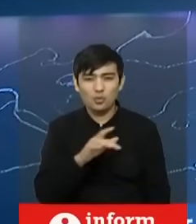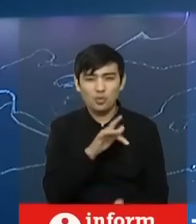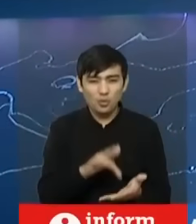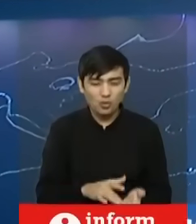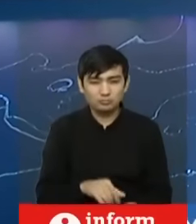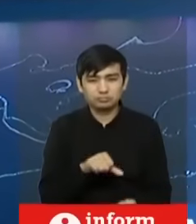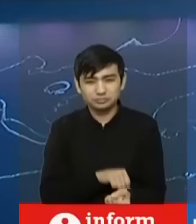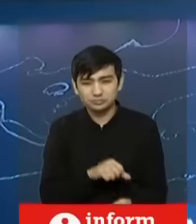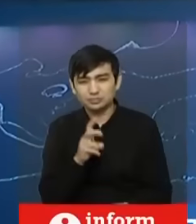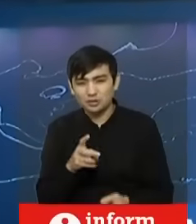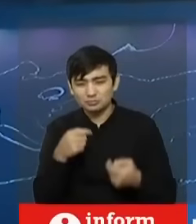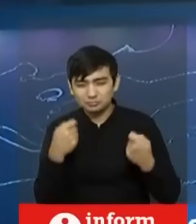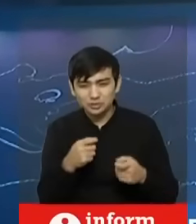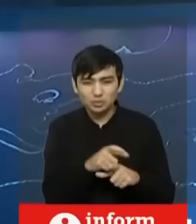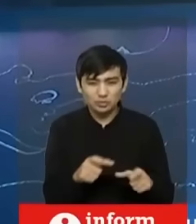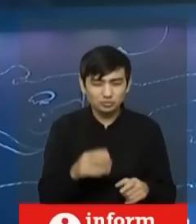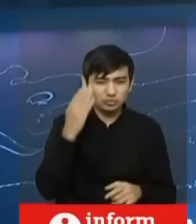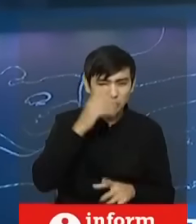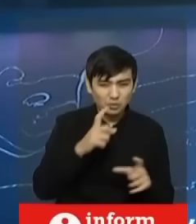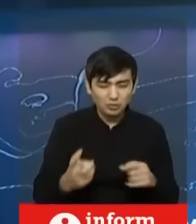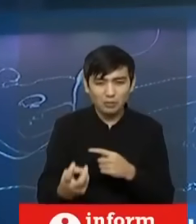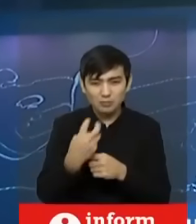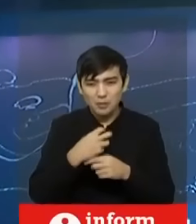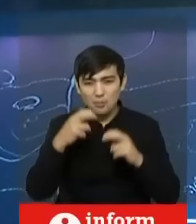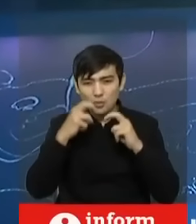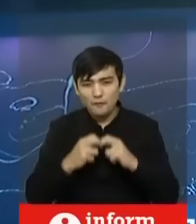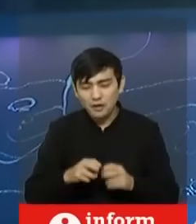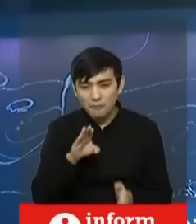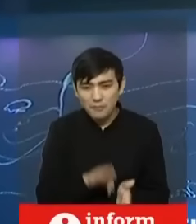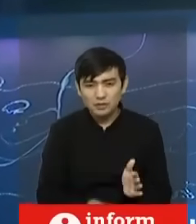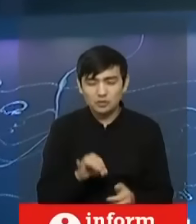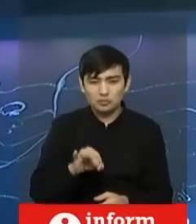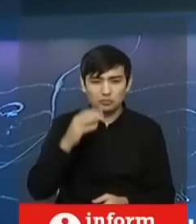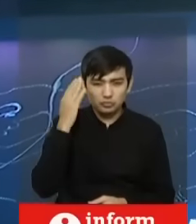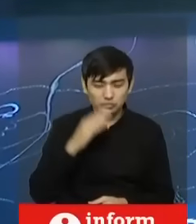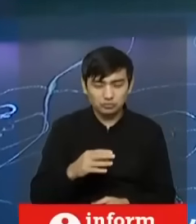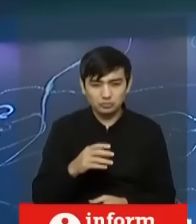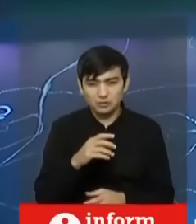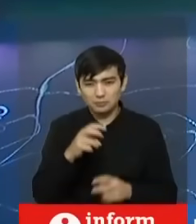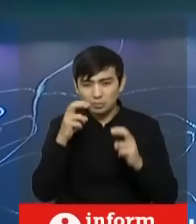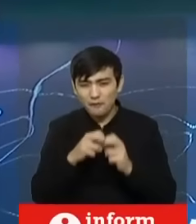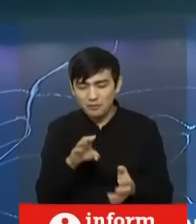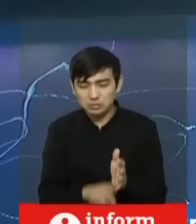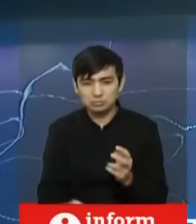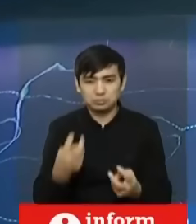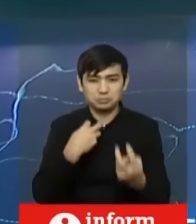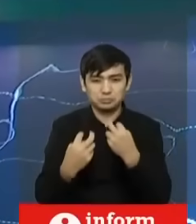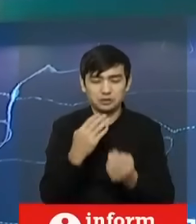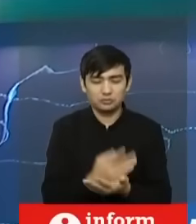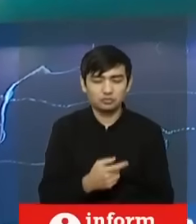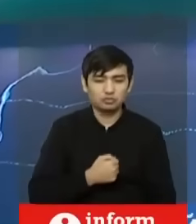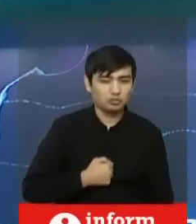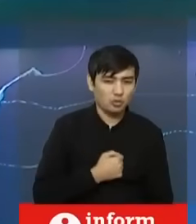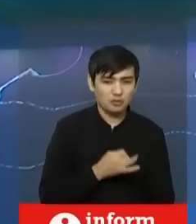есірткі де, тіпті кім екені белгісіз жандар да тексеріссіз, кедергісіз кіргізіліп жатыр деп ашынған. Сондықтан халықтың қауіпсіздігі